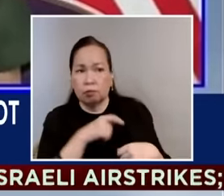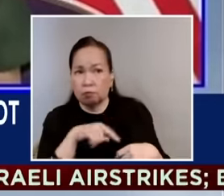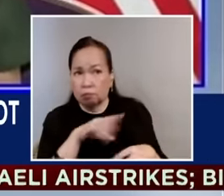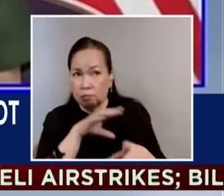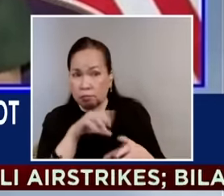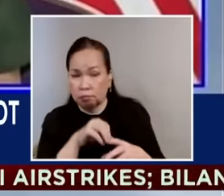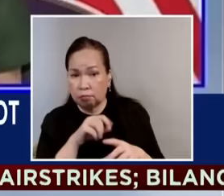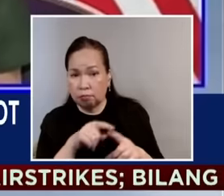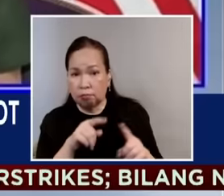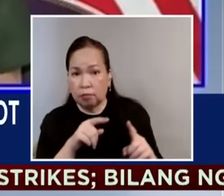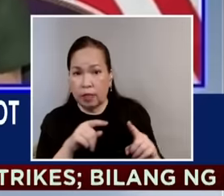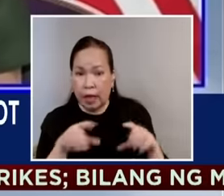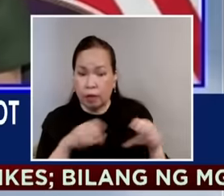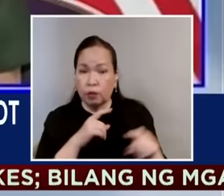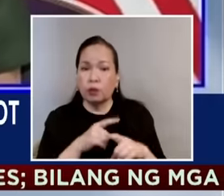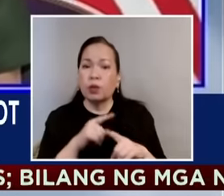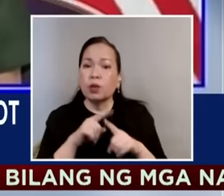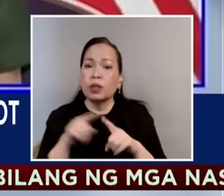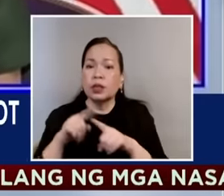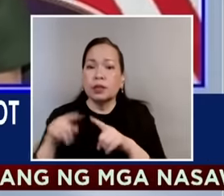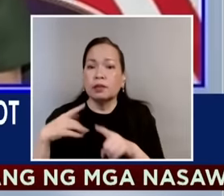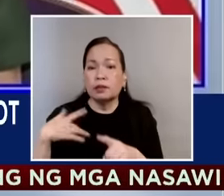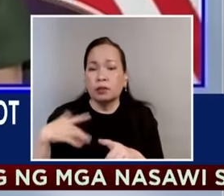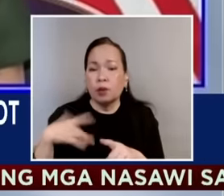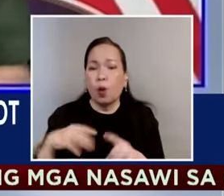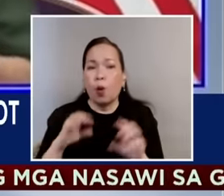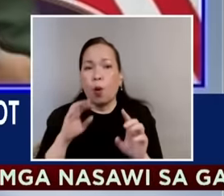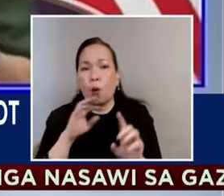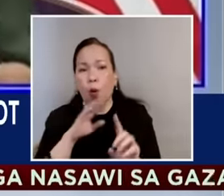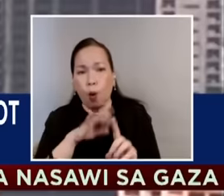opinyon sa estilo ng pagpapatakbo ng gobyerno.